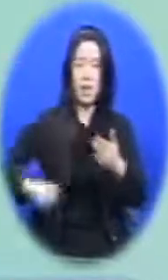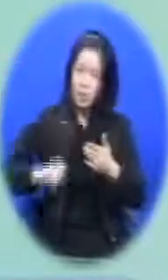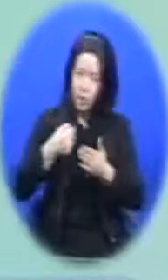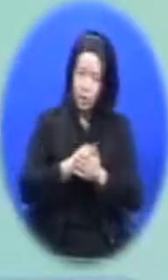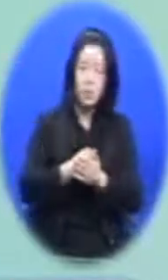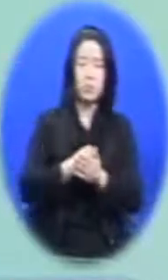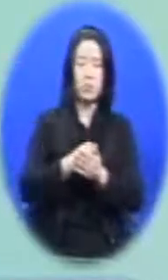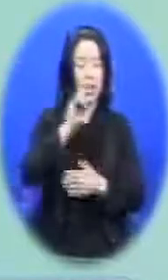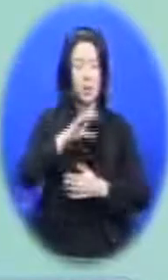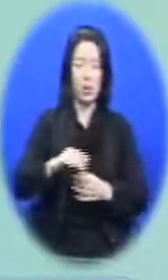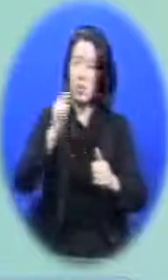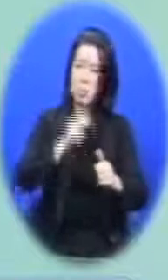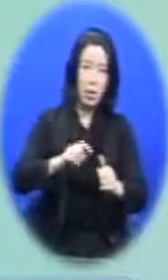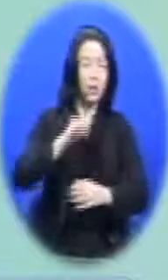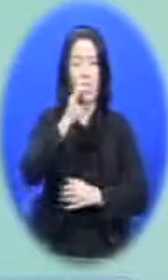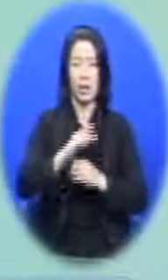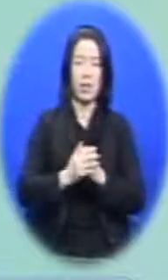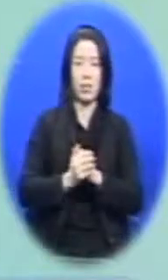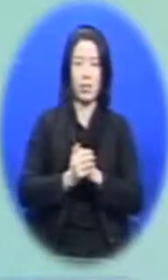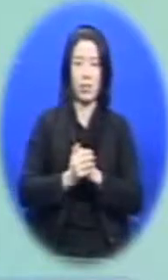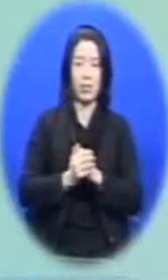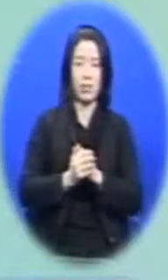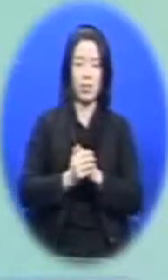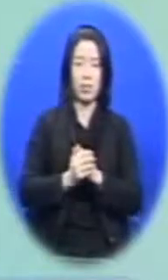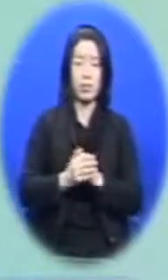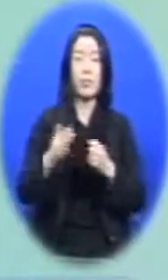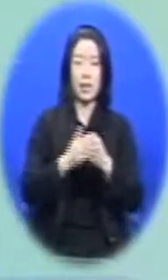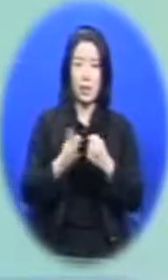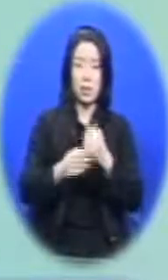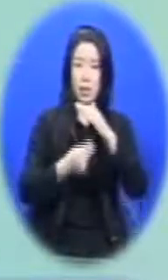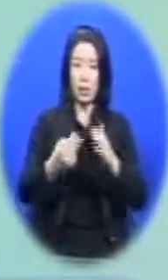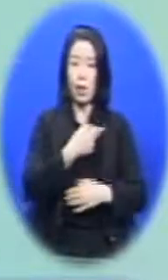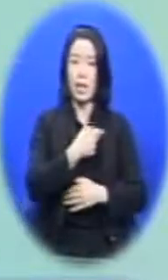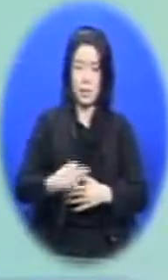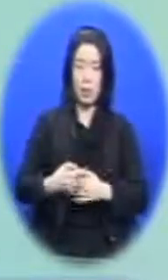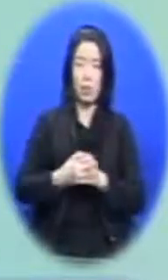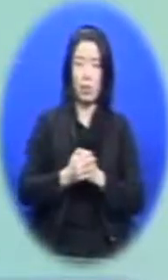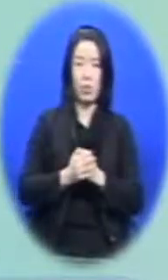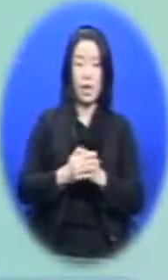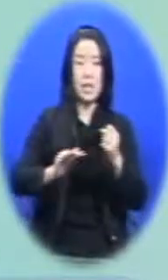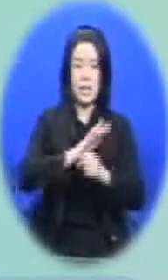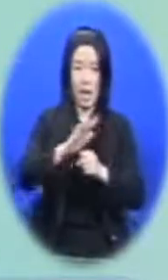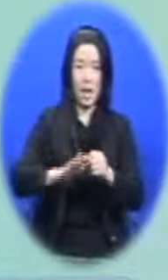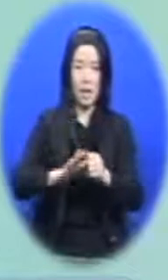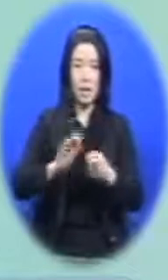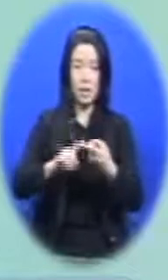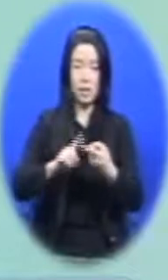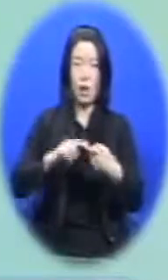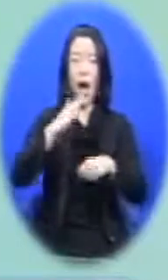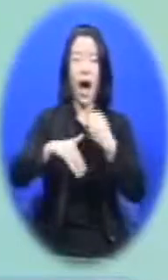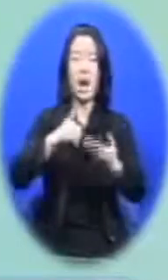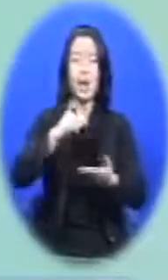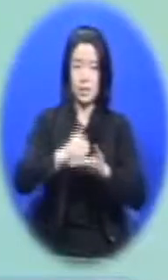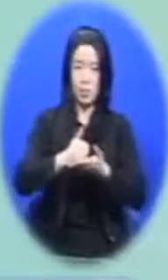결심해서 되는 것도 아니고 명령해서 되는 것도 아닙니다. 그래서 요한사도는 사랑을